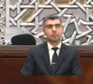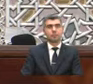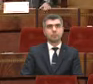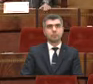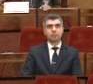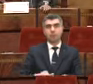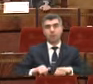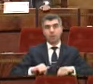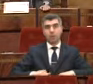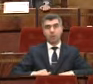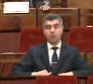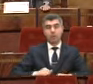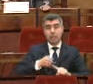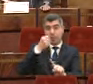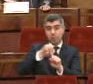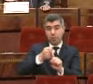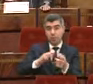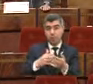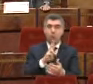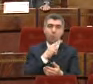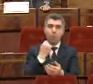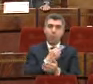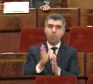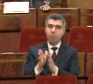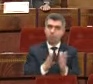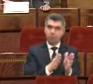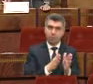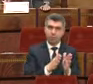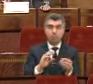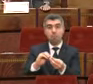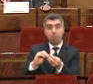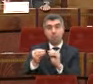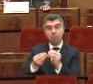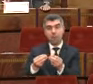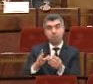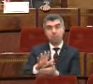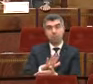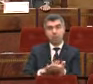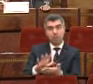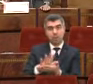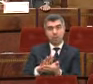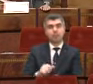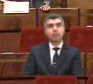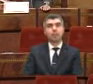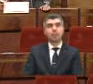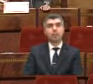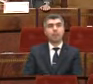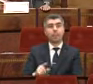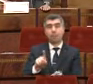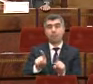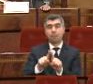سيد الوزير، الانجازات نخليها للحكومه كتقولها، ولكن من بعض المشاكل اللي حنا بغينا نبلغوها